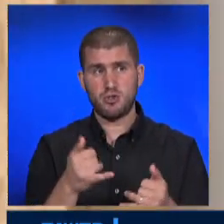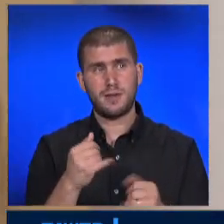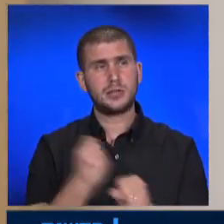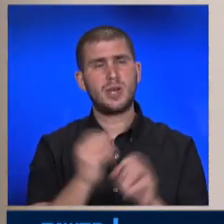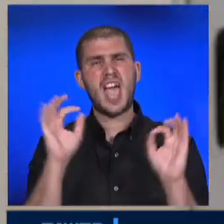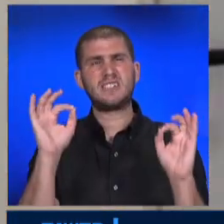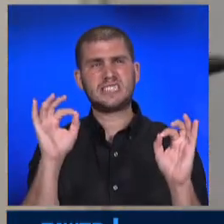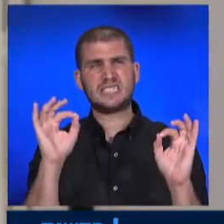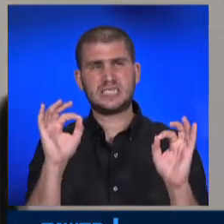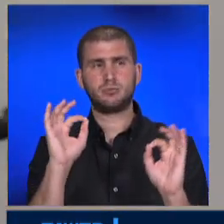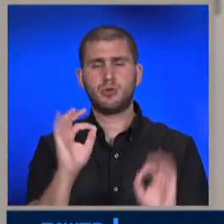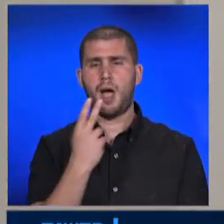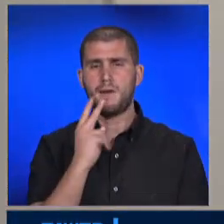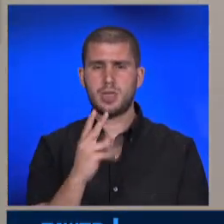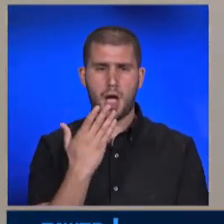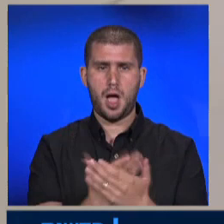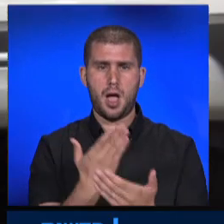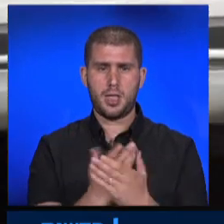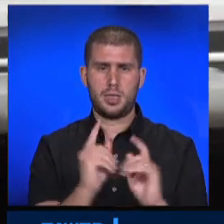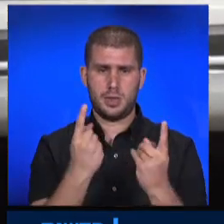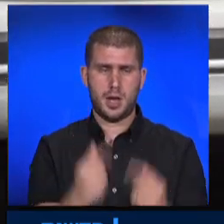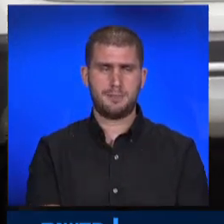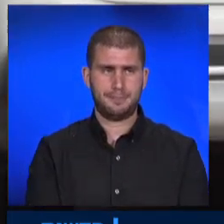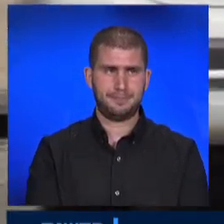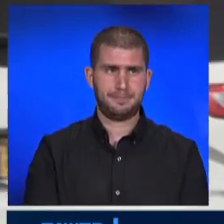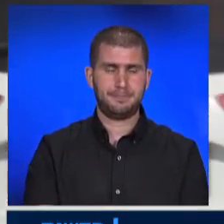דבר כדי שההבטחה הזאת תתקיים.